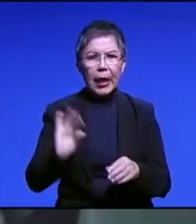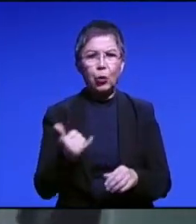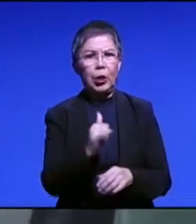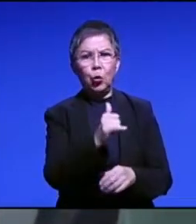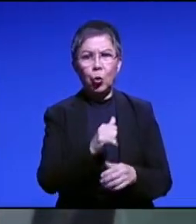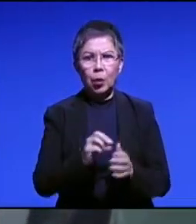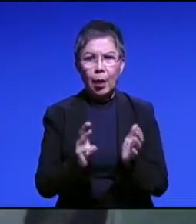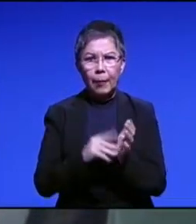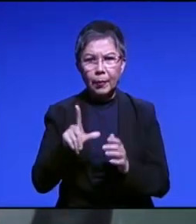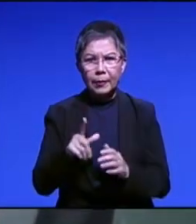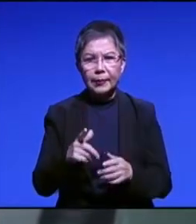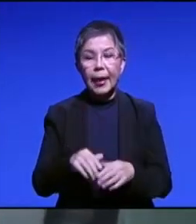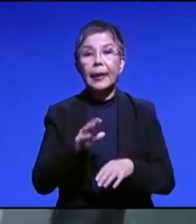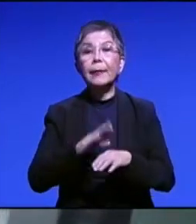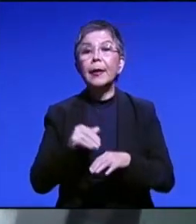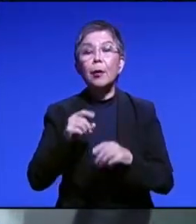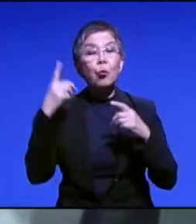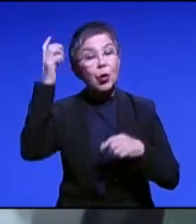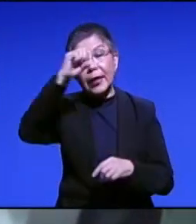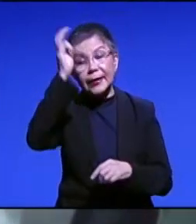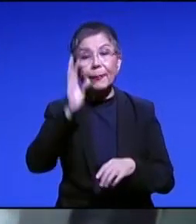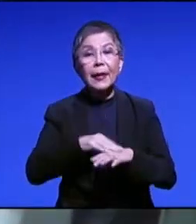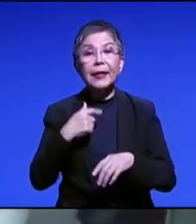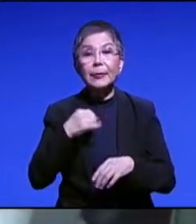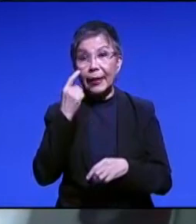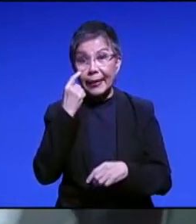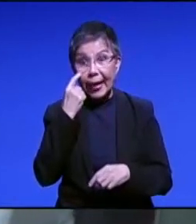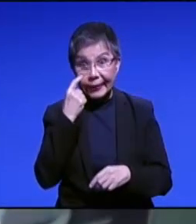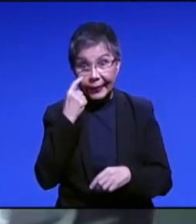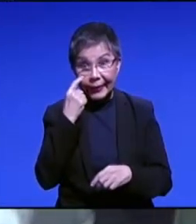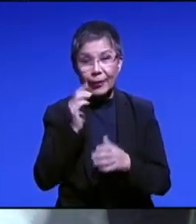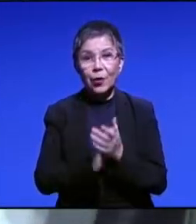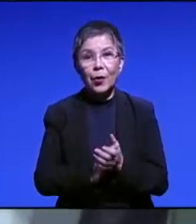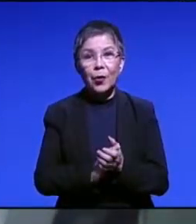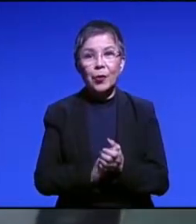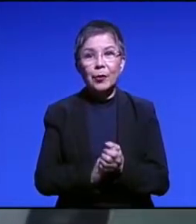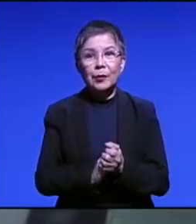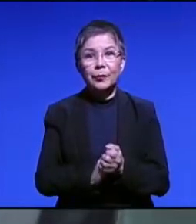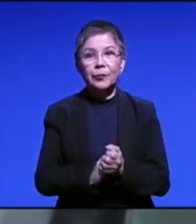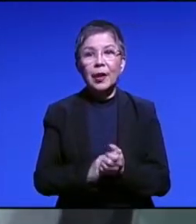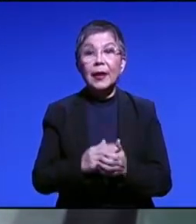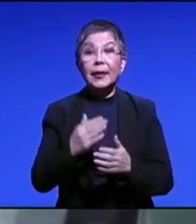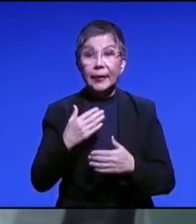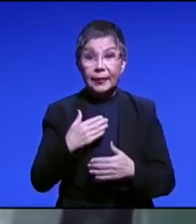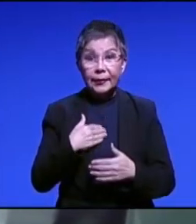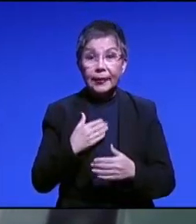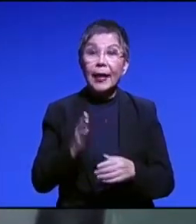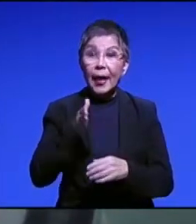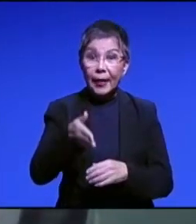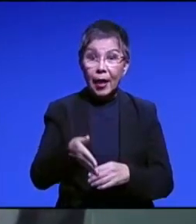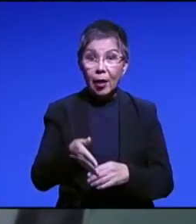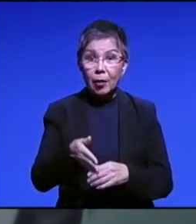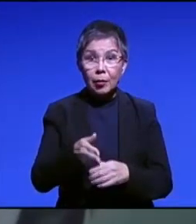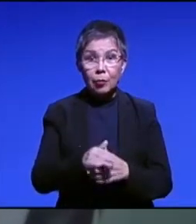hanya dipanggil sebagai saksi untuk acara ini. Jadi saya datang tidak